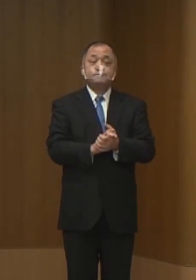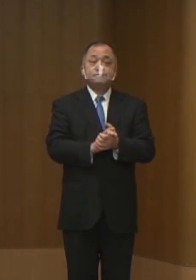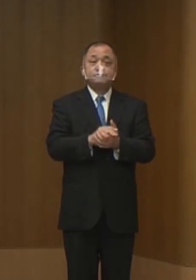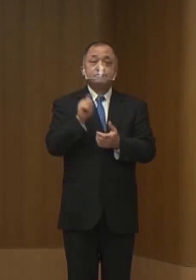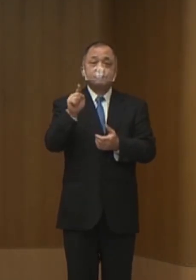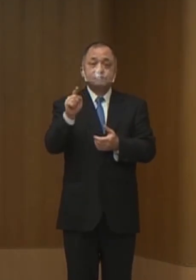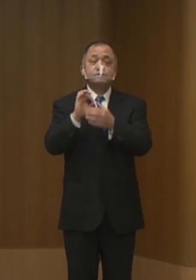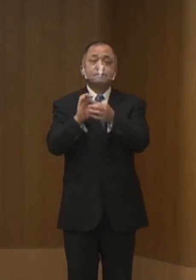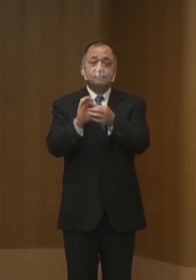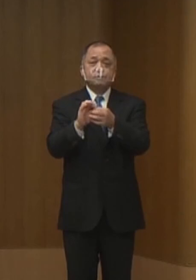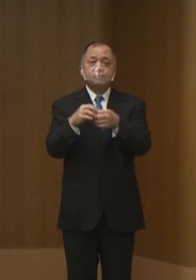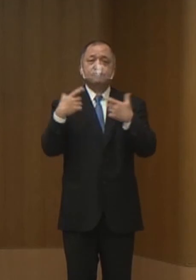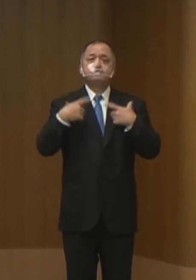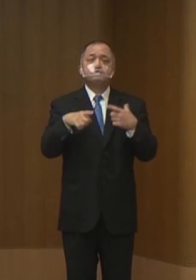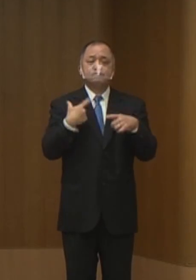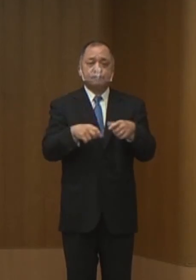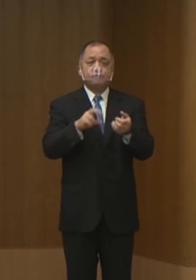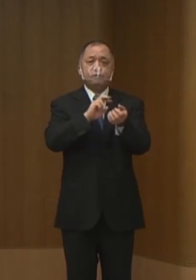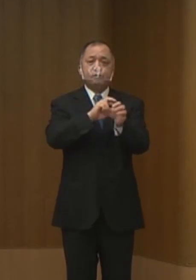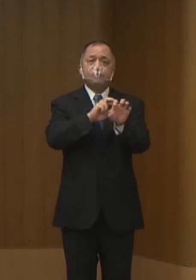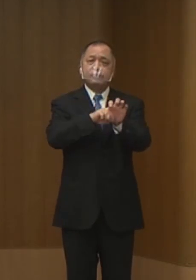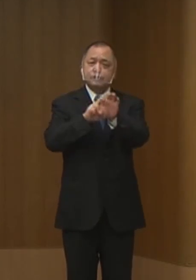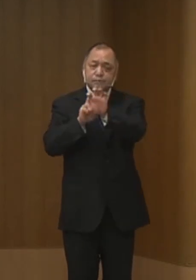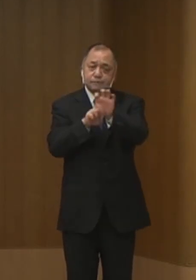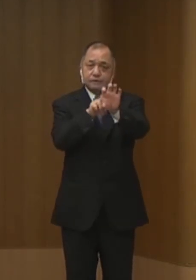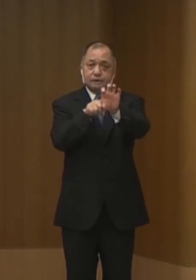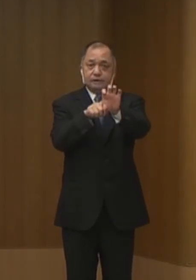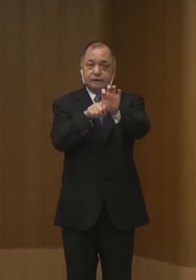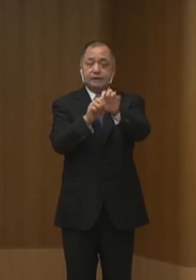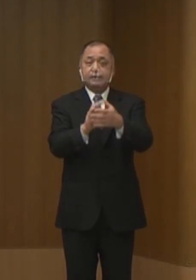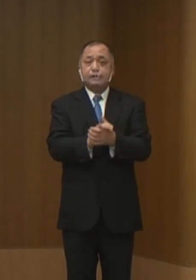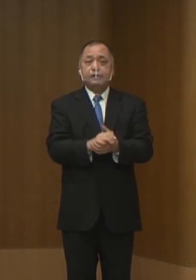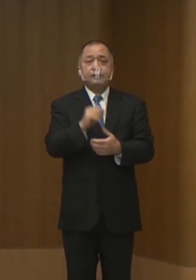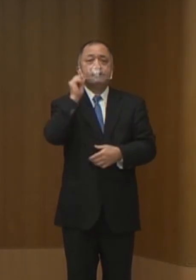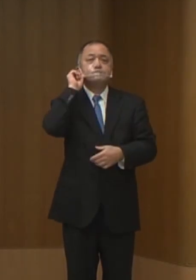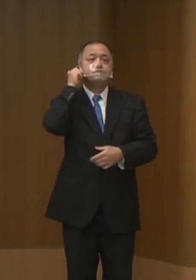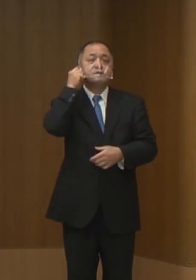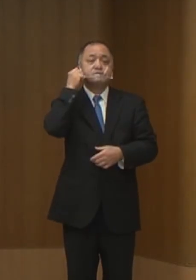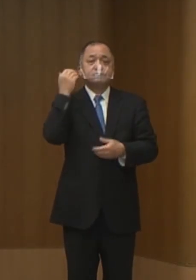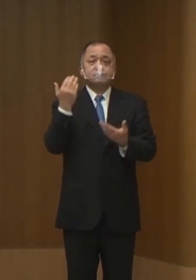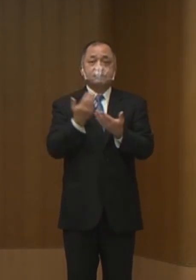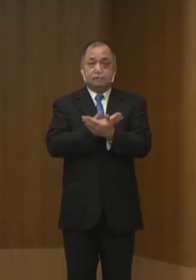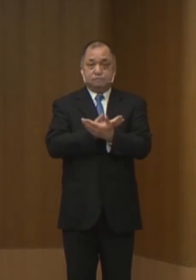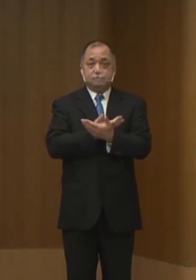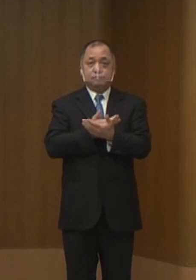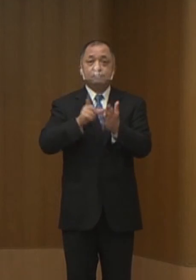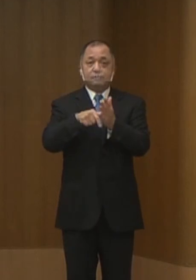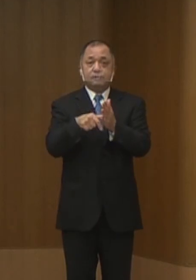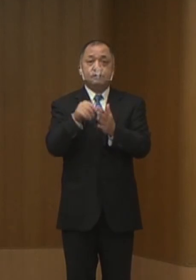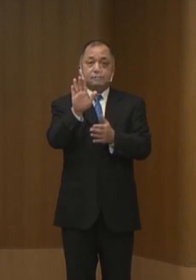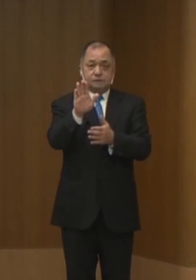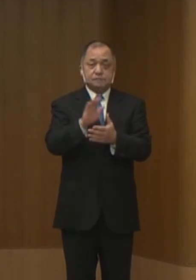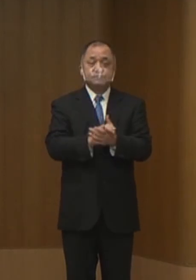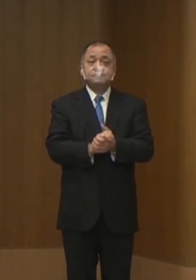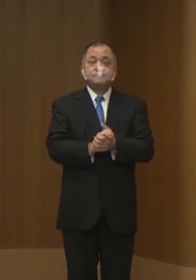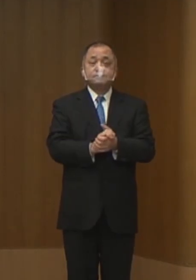この年末年始は通常の医療の提供がそもそも難しくなる時期なのであります